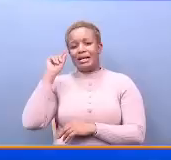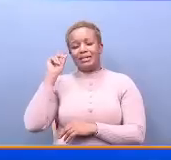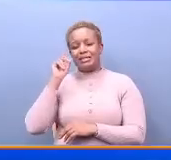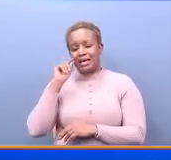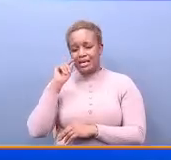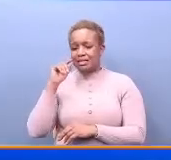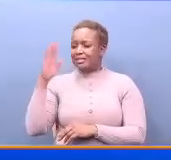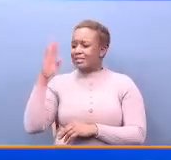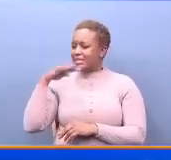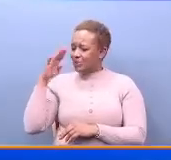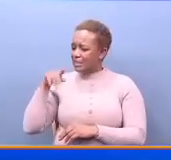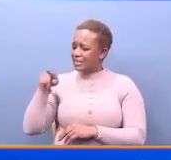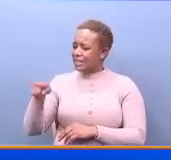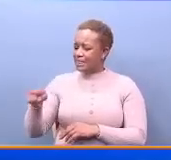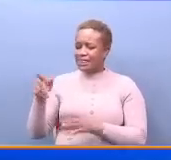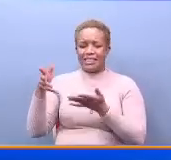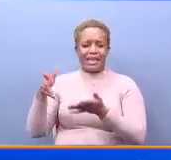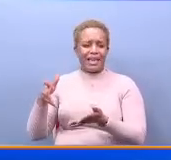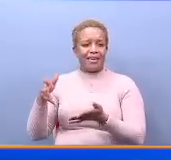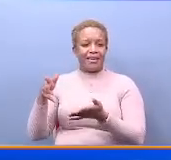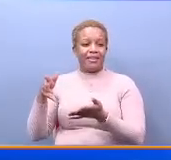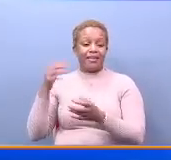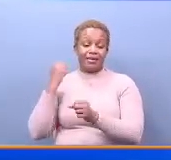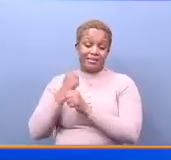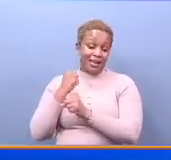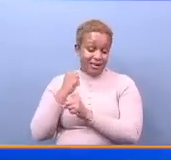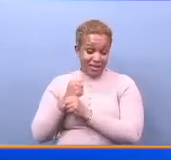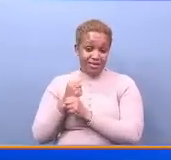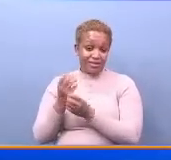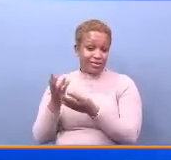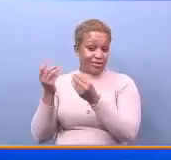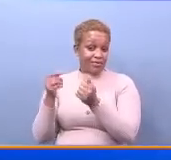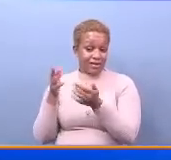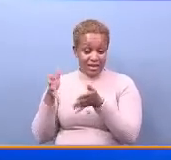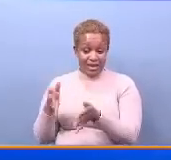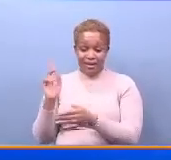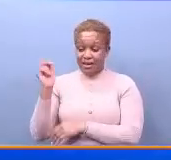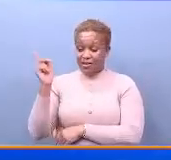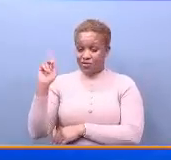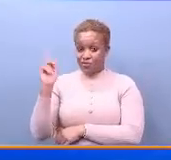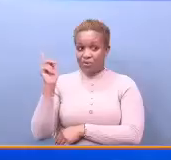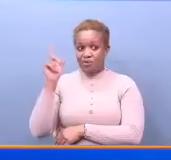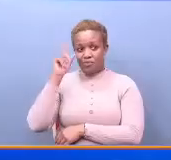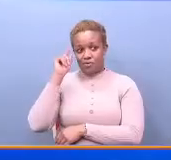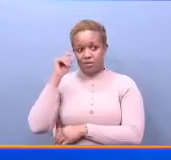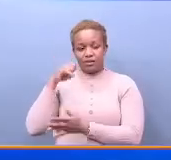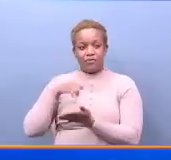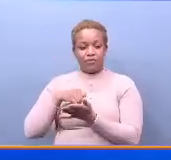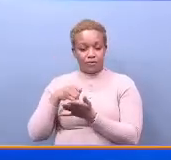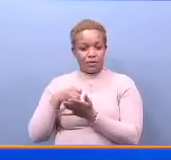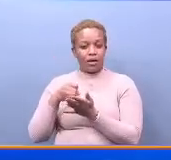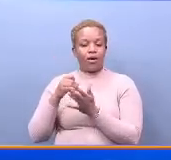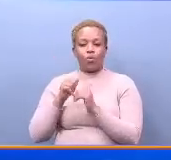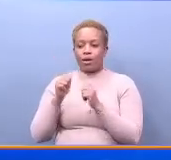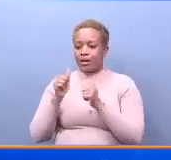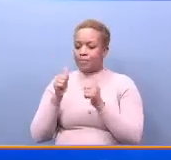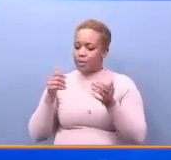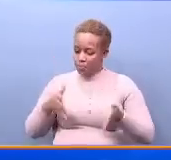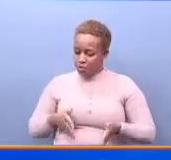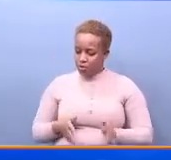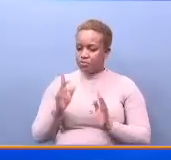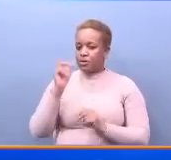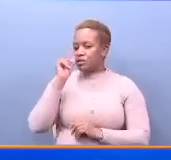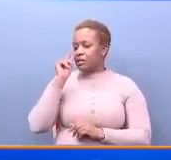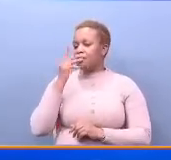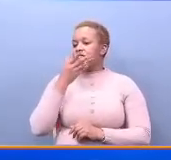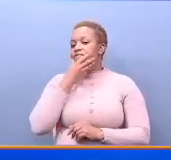ya sewage. Haya mambo yote niliyafanya hapa Nairobi. Na mimi Mombasa inanihusu. Nimezaliwa Mombasa. Mama yangu ni